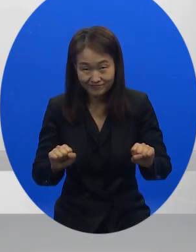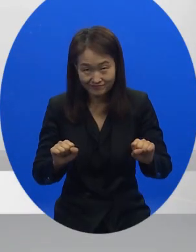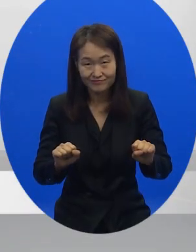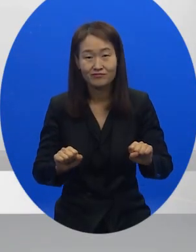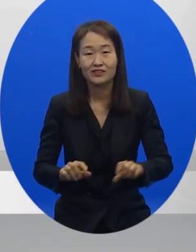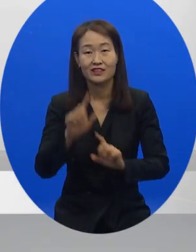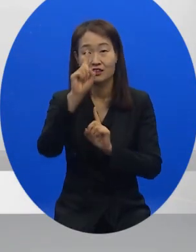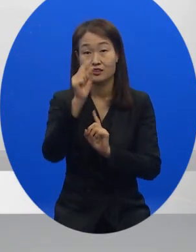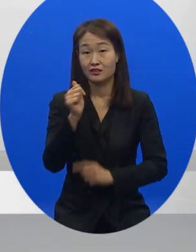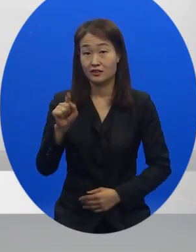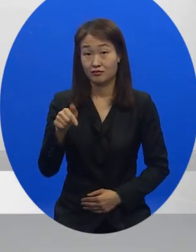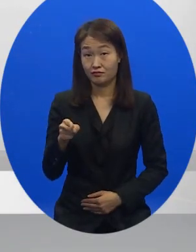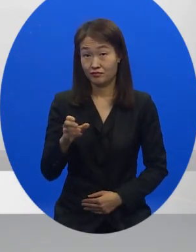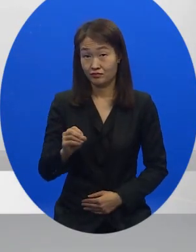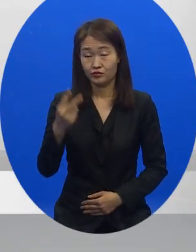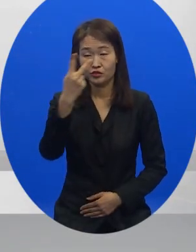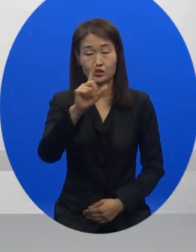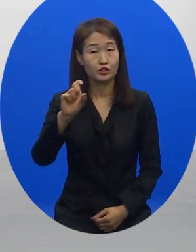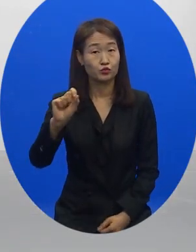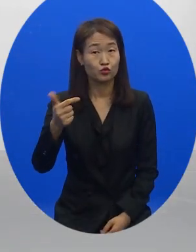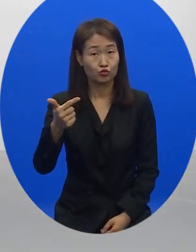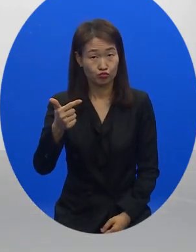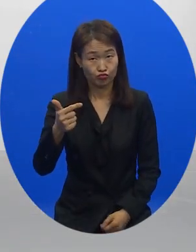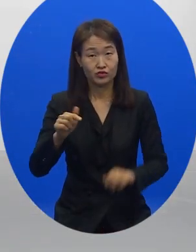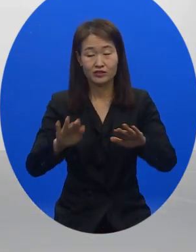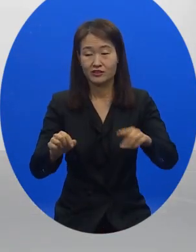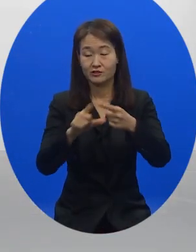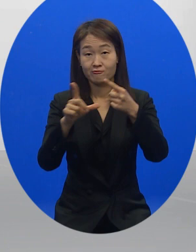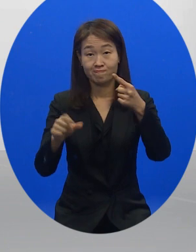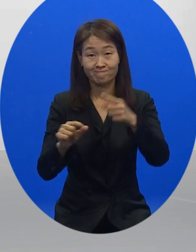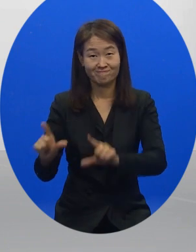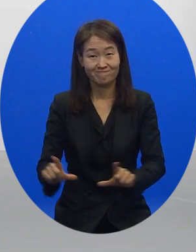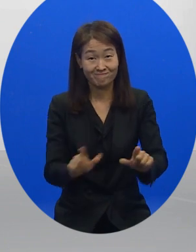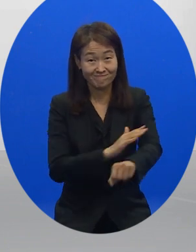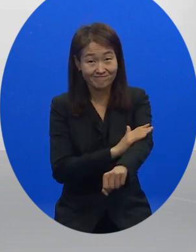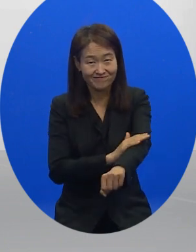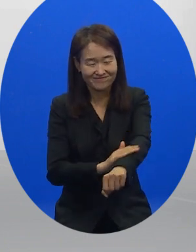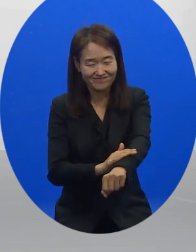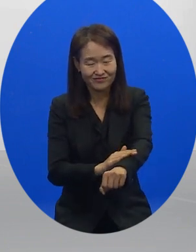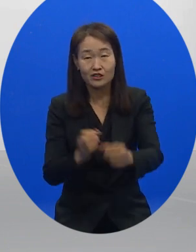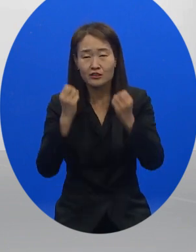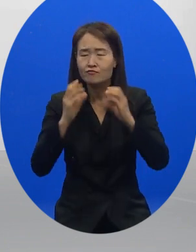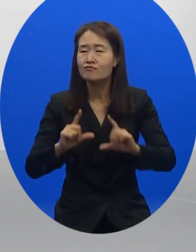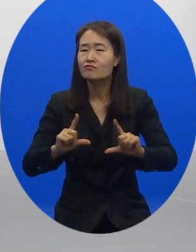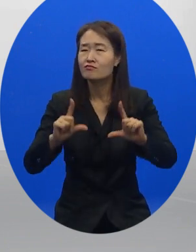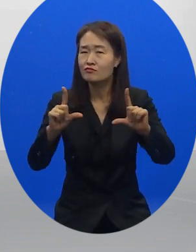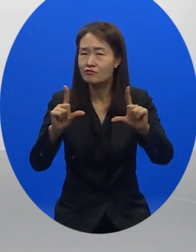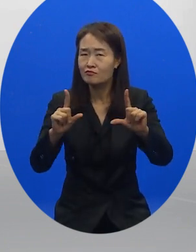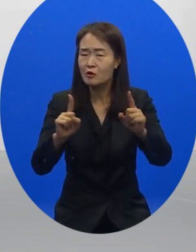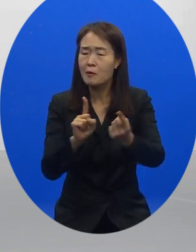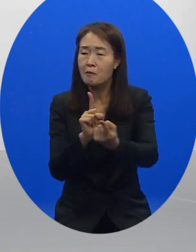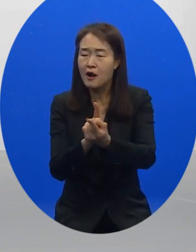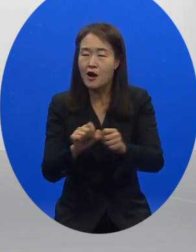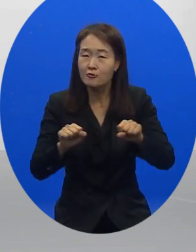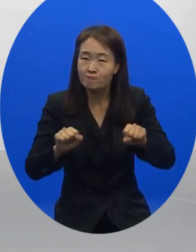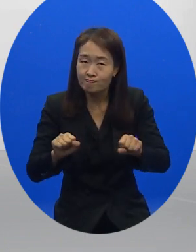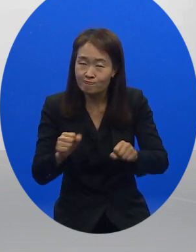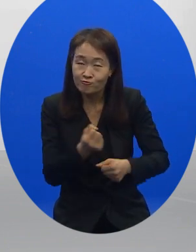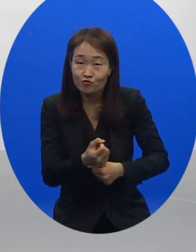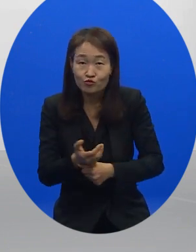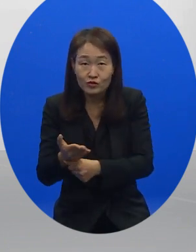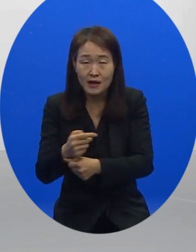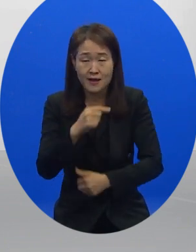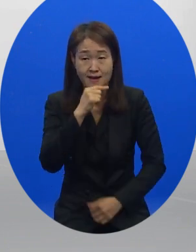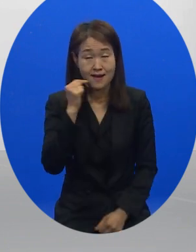안녕하세요. 날씨원 이하경입니다. 2016년의 첫 달 잘 보내고 계신가요? 신년을 맞아 안부를 전하면서